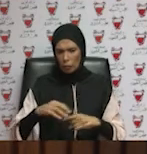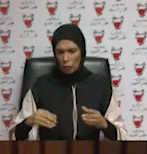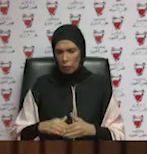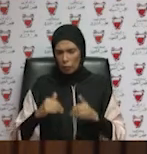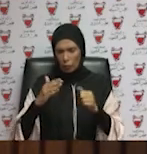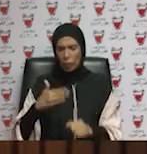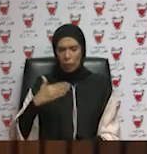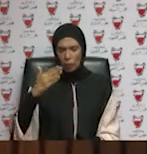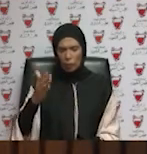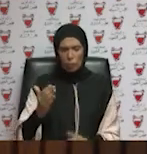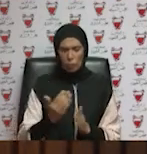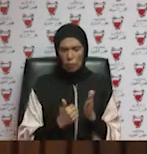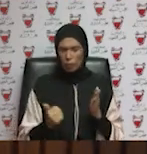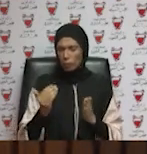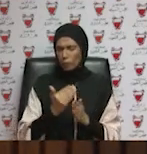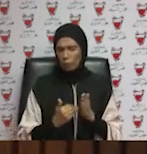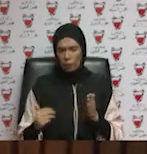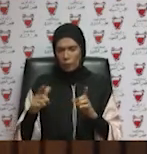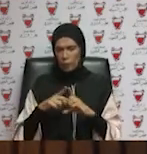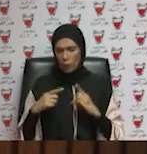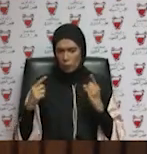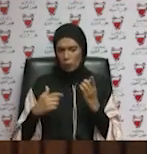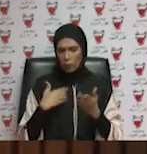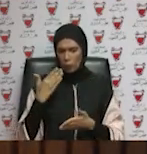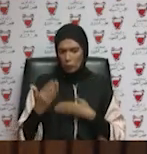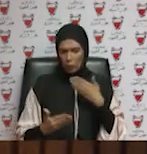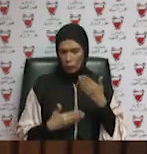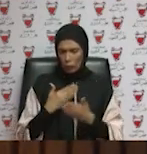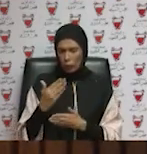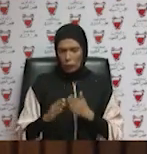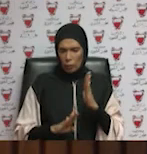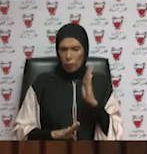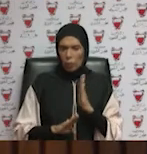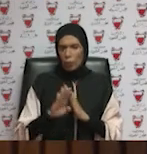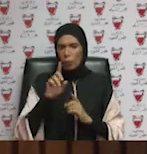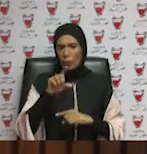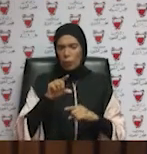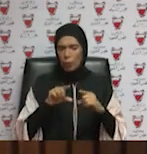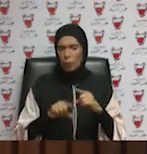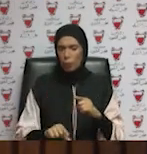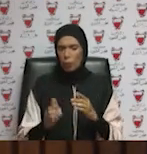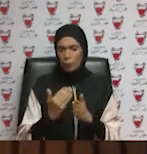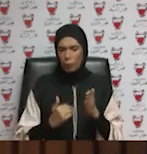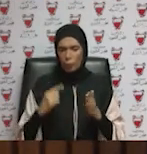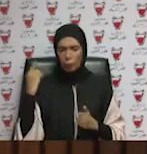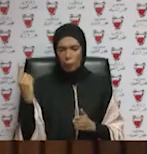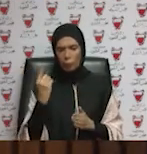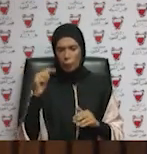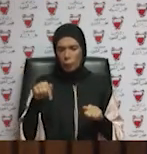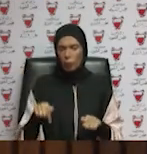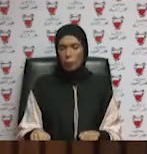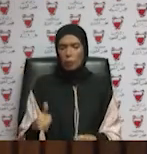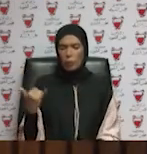الرؤية الاقتصادية. وترى اللجنة أن العلاقة بين معدل نمو الدين العام ومعدل النمو الاقتصادي هو أمر في غاية